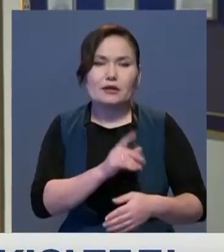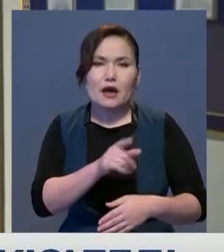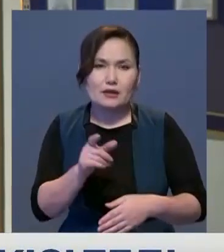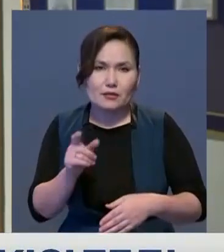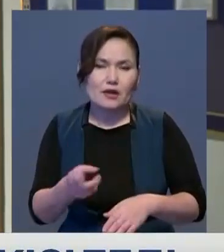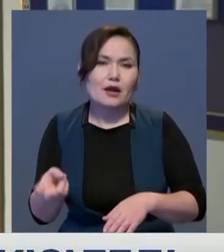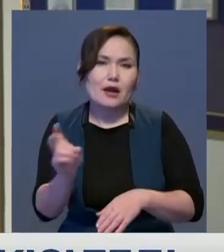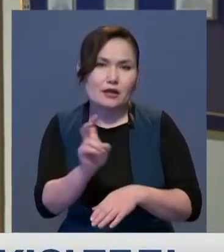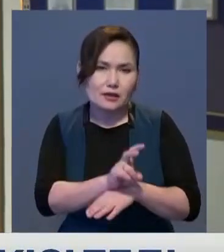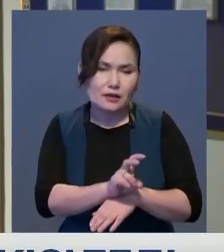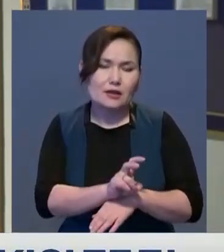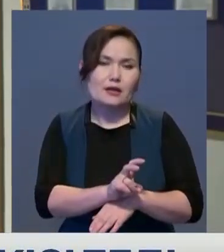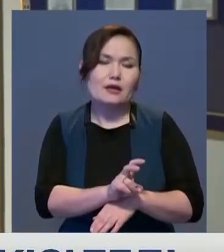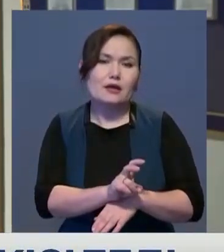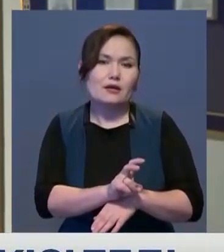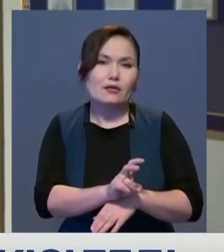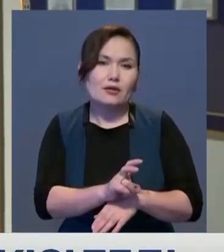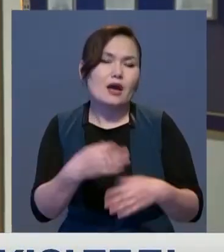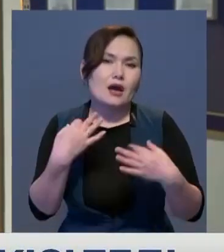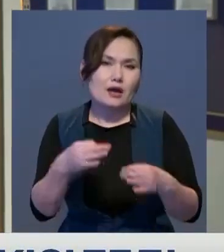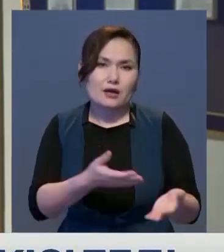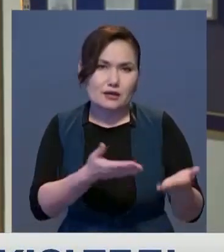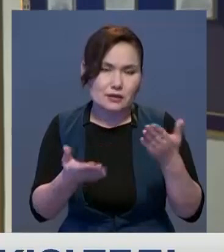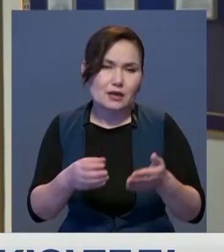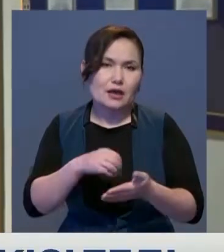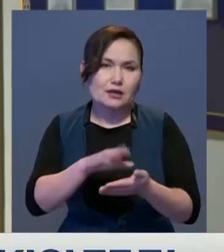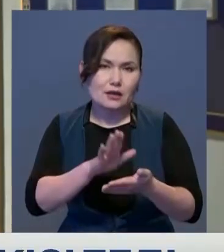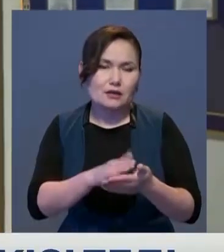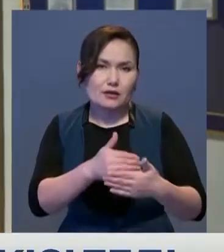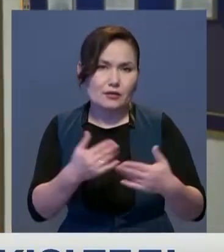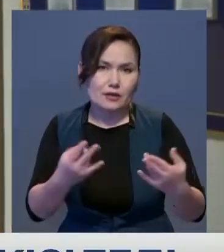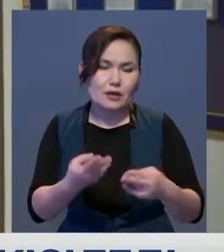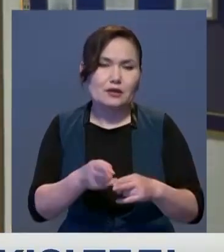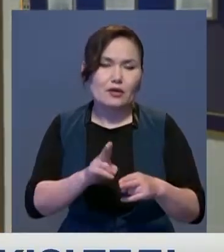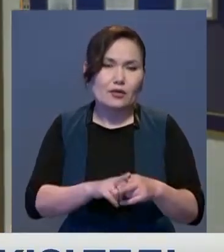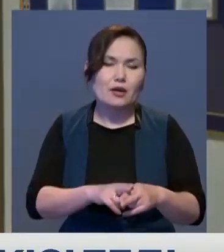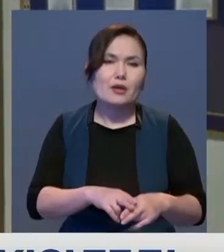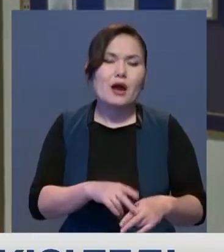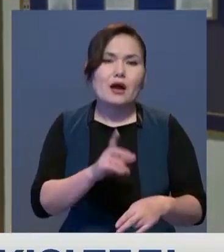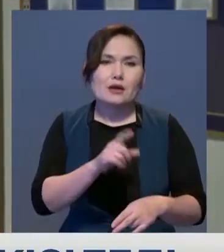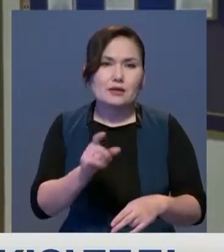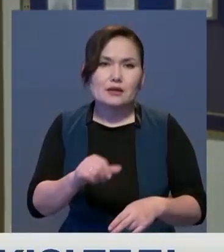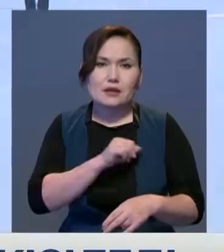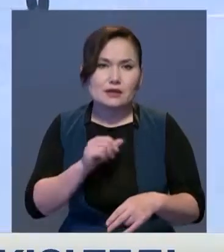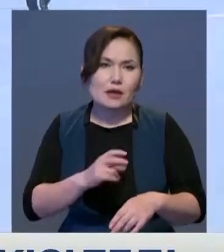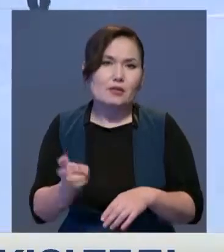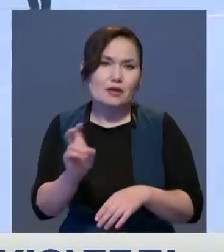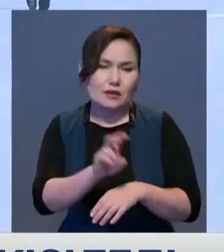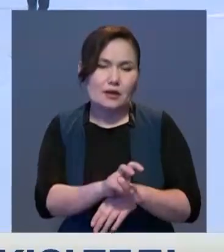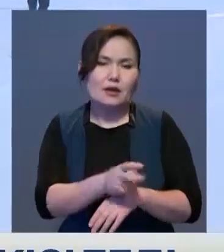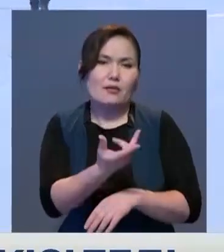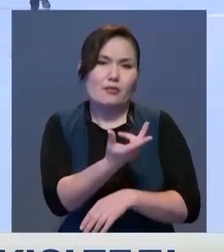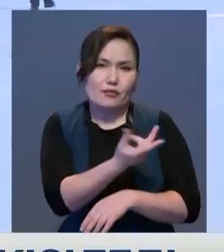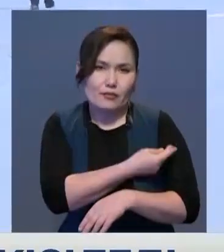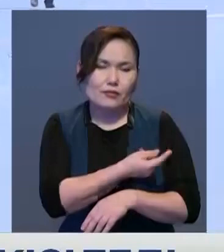адамдарды алдын ала біз жазып аламыз, олар тізімін жүргіземіз. Қарапайым халықтың арасынан ондайлар бар, өтініштер түсіп жатыр. Дегенмен